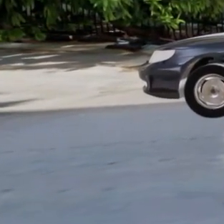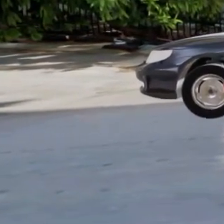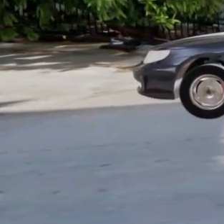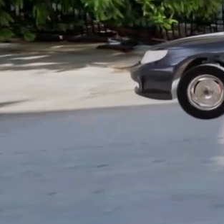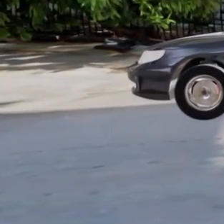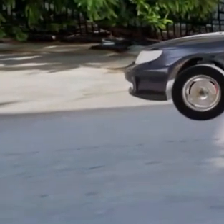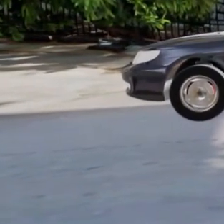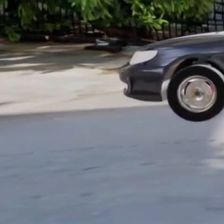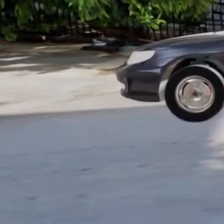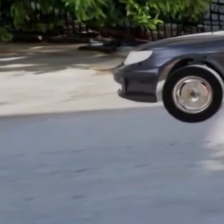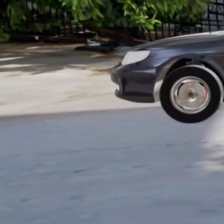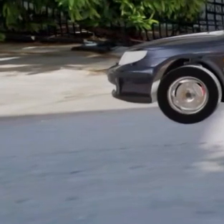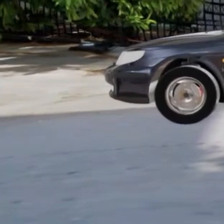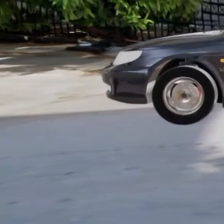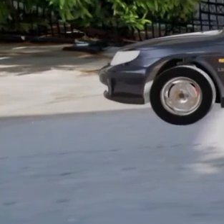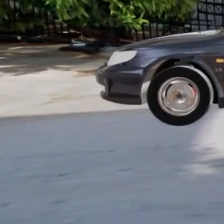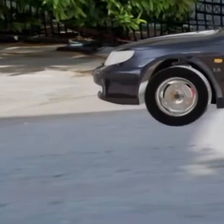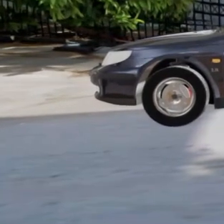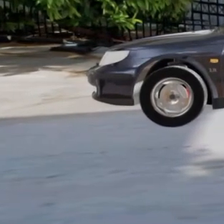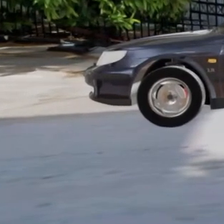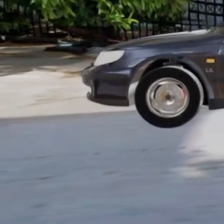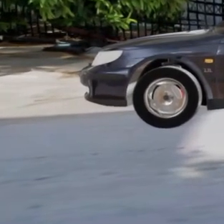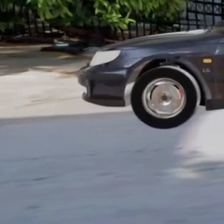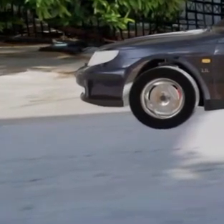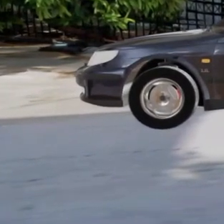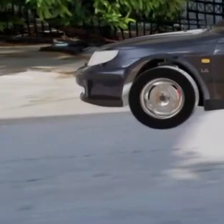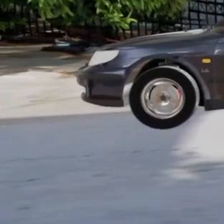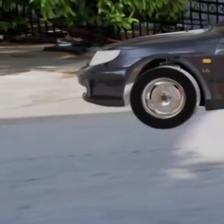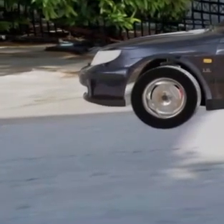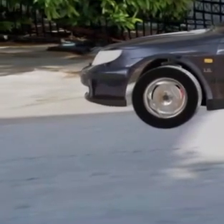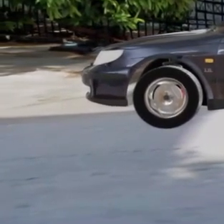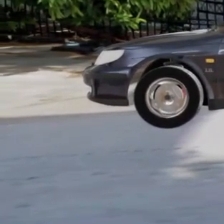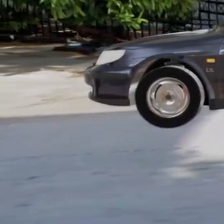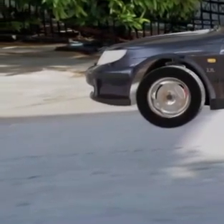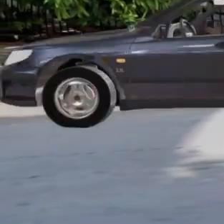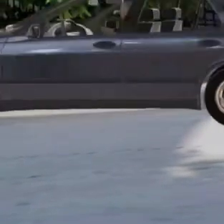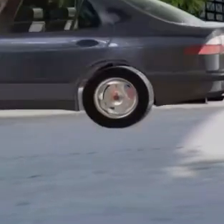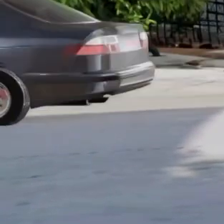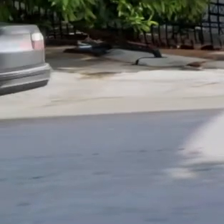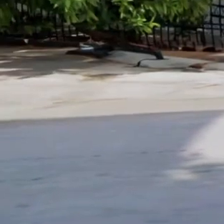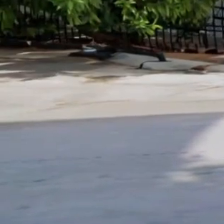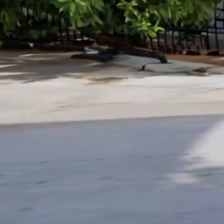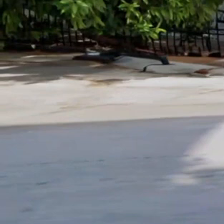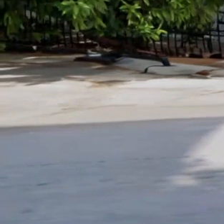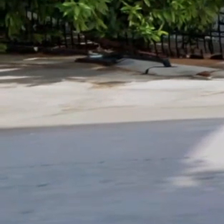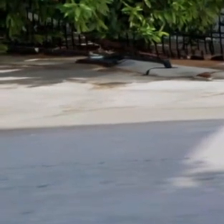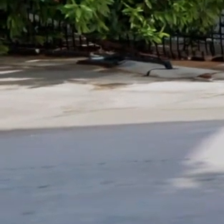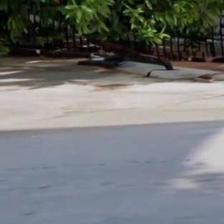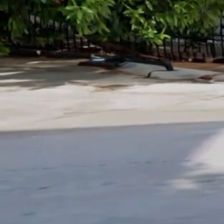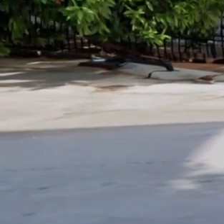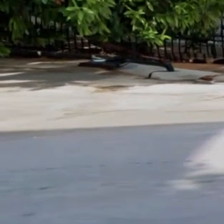και σύντροφος της δολοφονημένης γυναίκας, αλλά ο άλλος. Βάζουν τον μπαούλο στο πίσω κάθισμα του αυτοκίνητου και